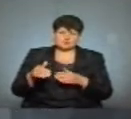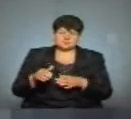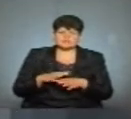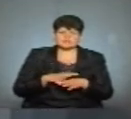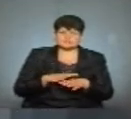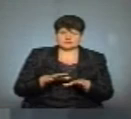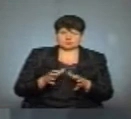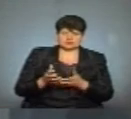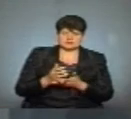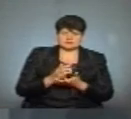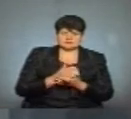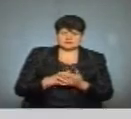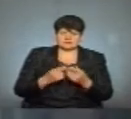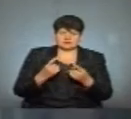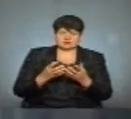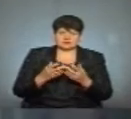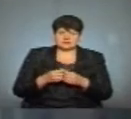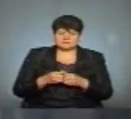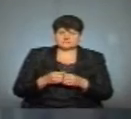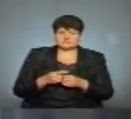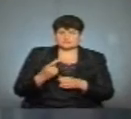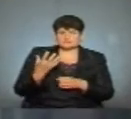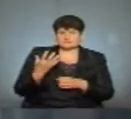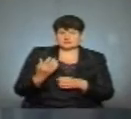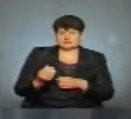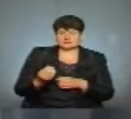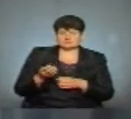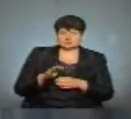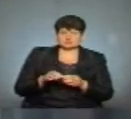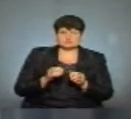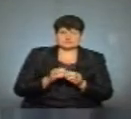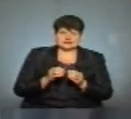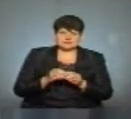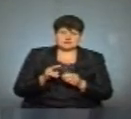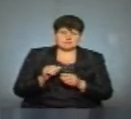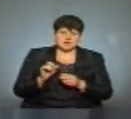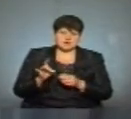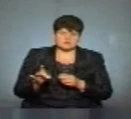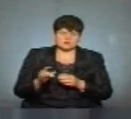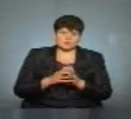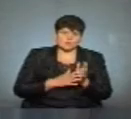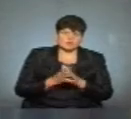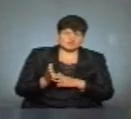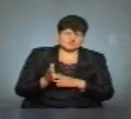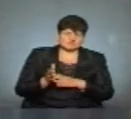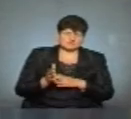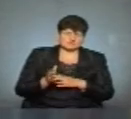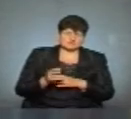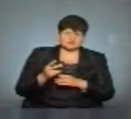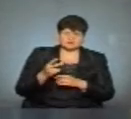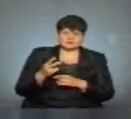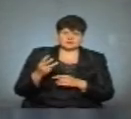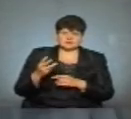було назбирувалося великої кількості. На день штук 10 пар із рукавиць і зо 2-3